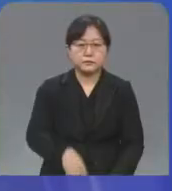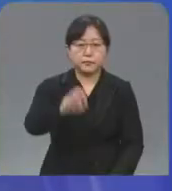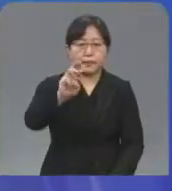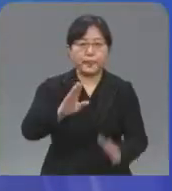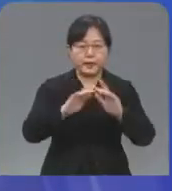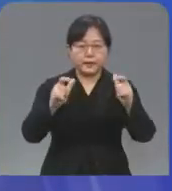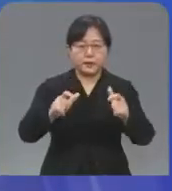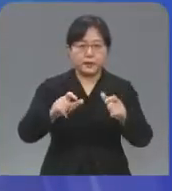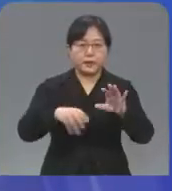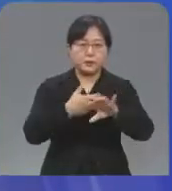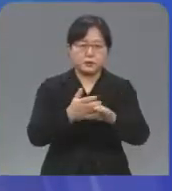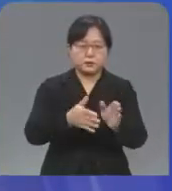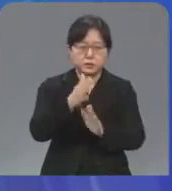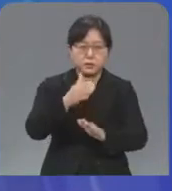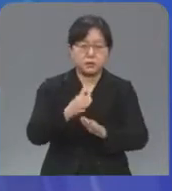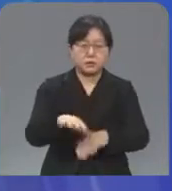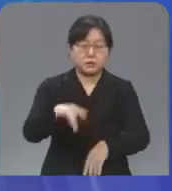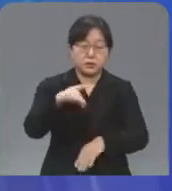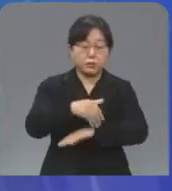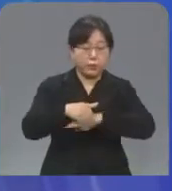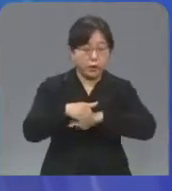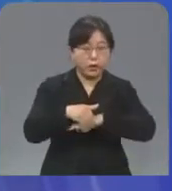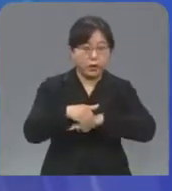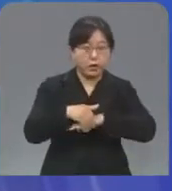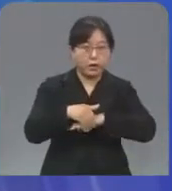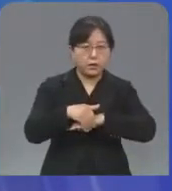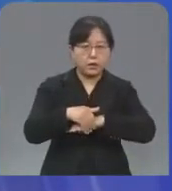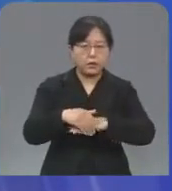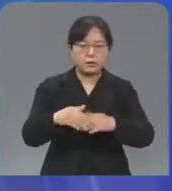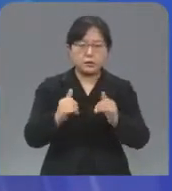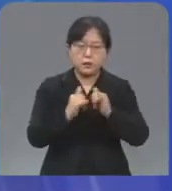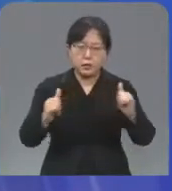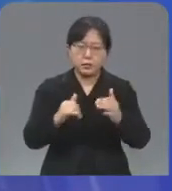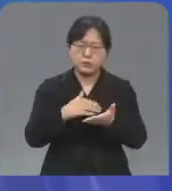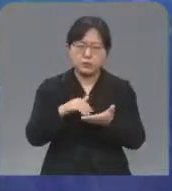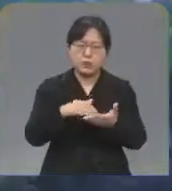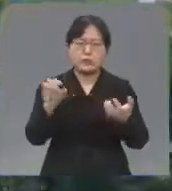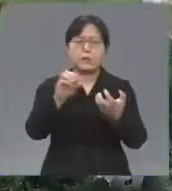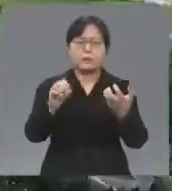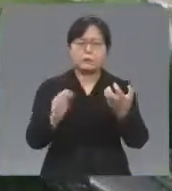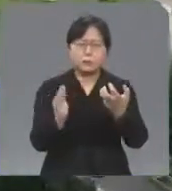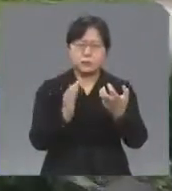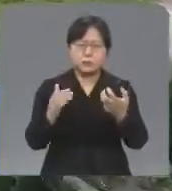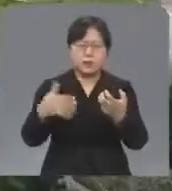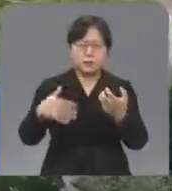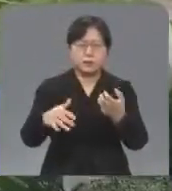광주 전남 혁신도시의 계획인구 달성률이 80%에 미치지 못하는 것으로 나타났습니다.